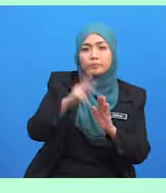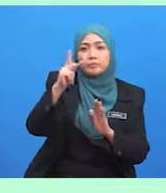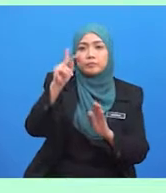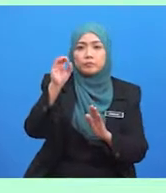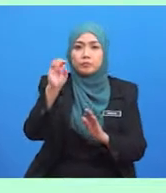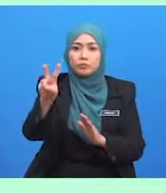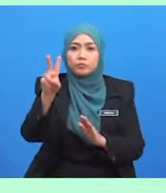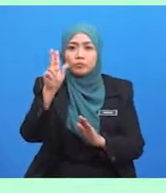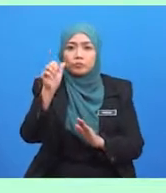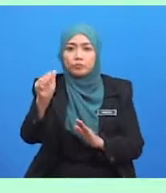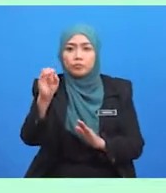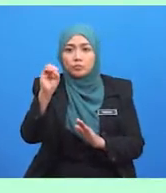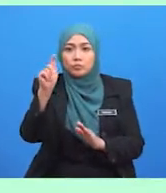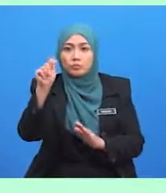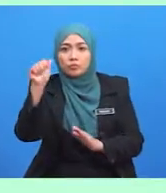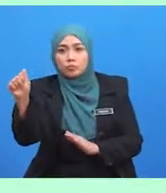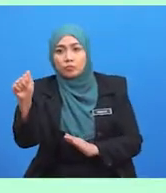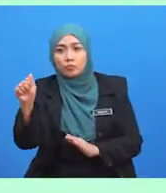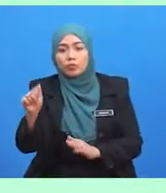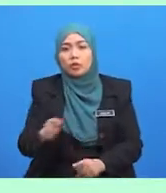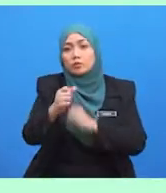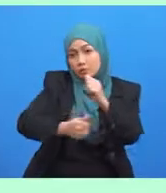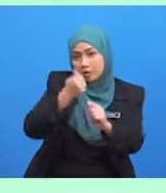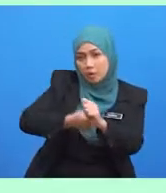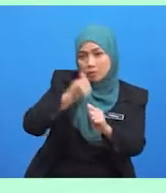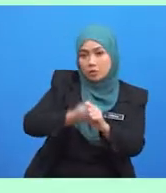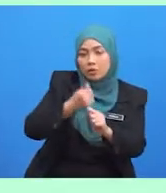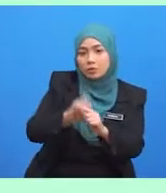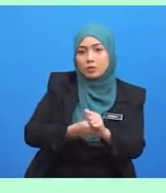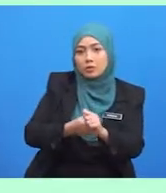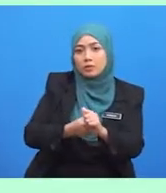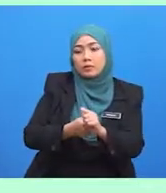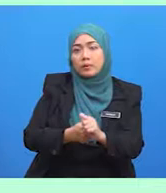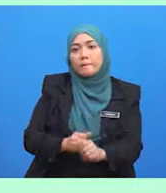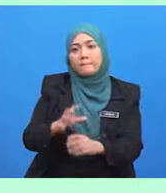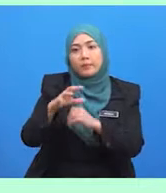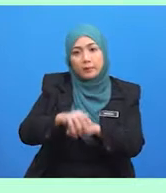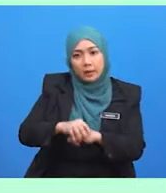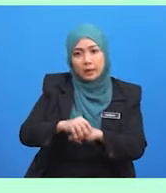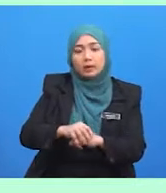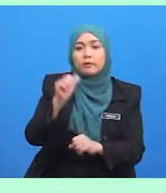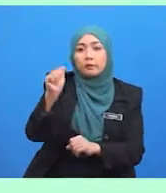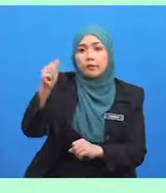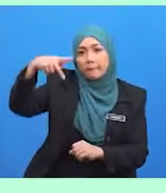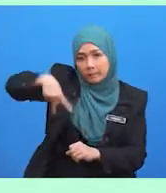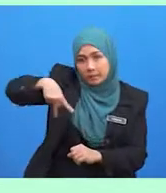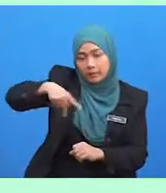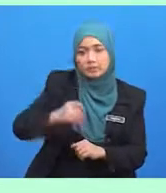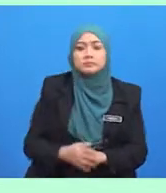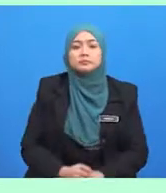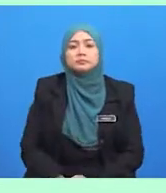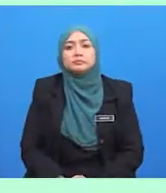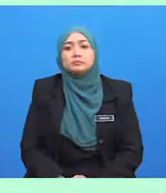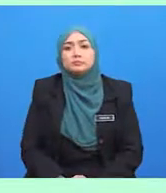Kementerian Perdagangan Antarabangsa dan Industri mengurangkan kuota tahunan pemegang AP atau Approved